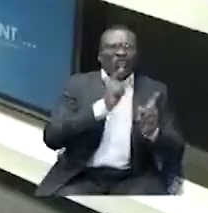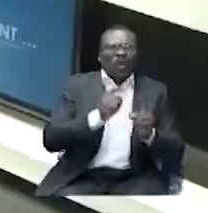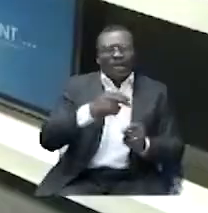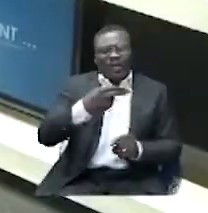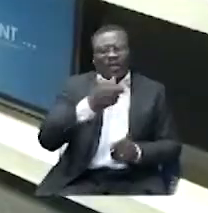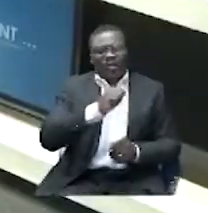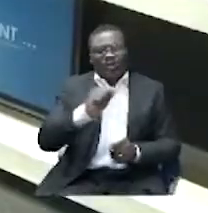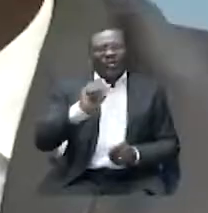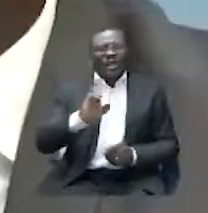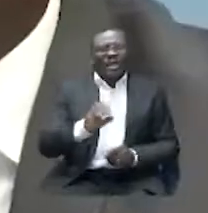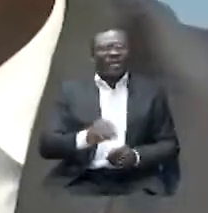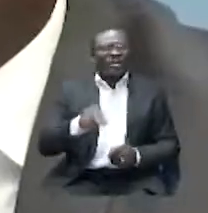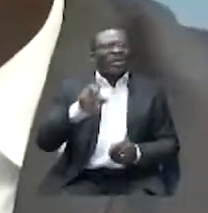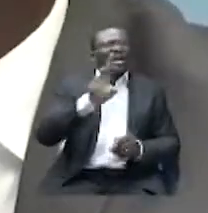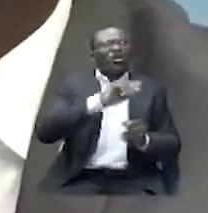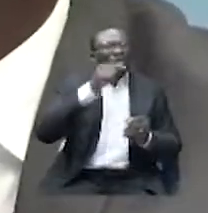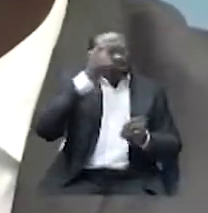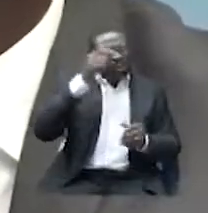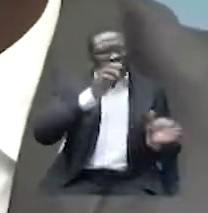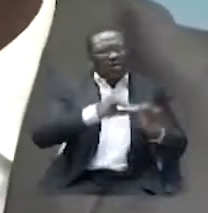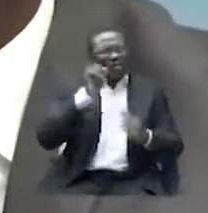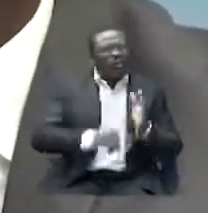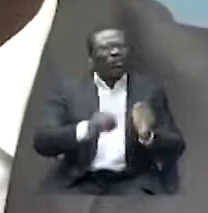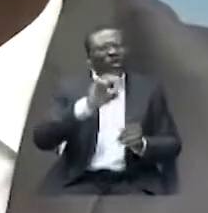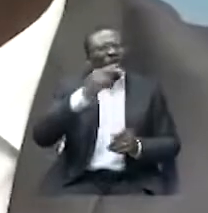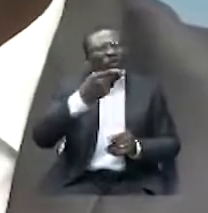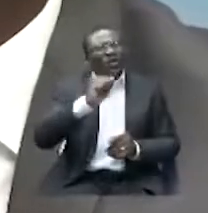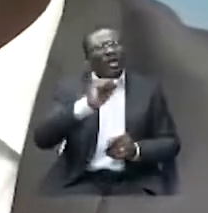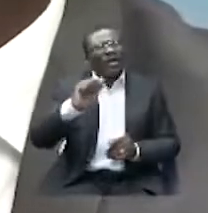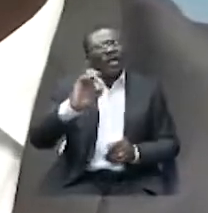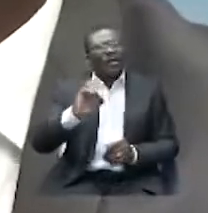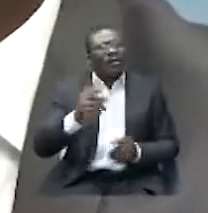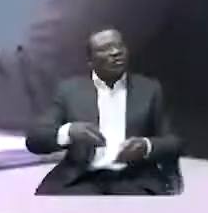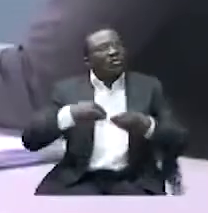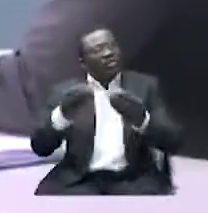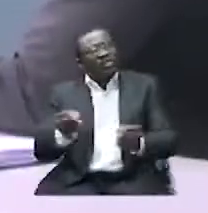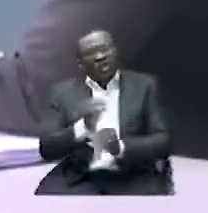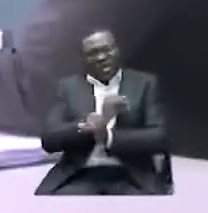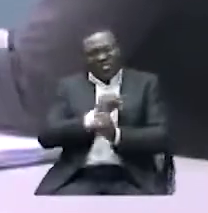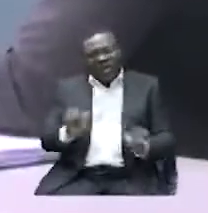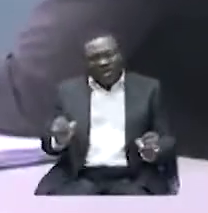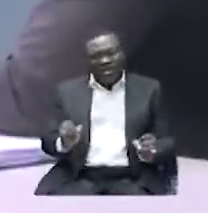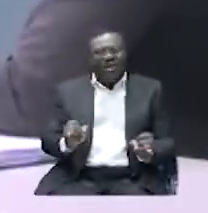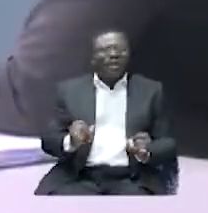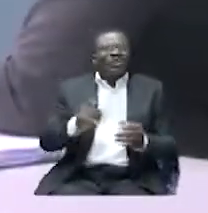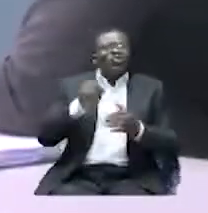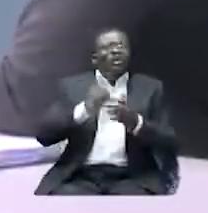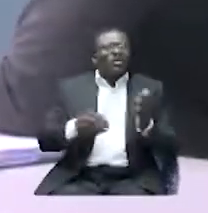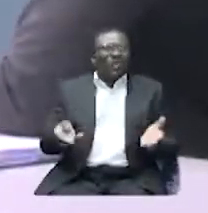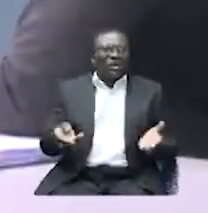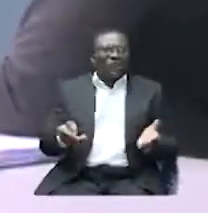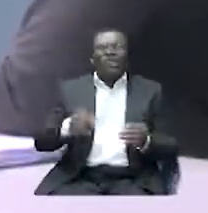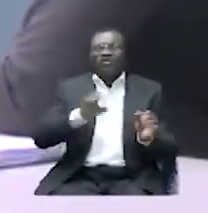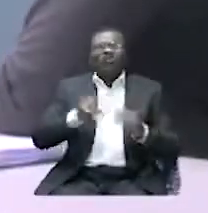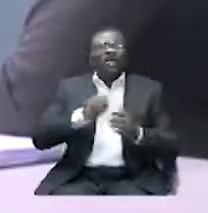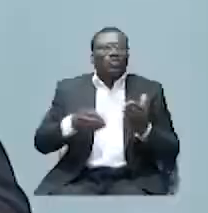HAC. Qu'est-ce que vous comptez faire? Quelles sont les réformes au niveau de la HAC? Vous voulez donner plus d'autonomie à la HAC quand vous suivez bien. Qu'est-ce qu'il faut